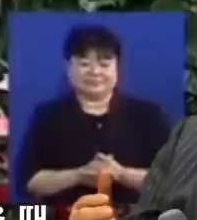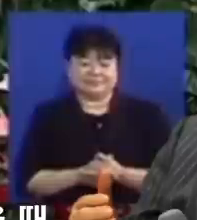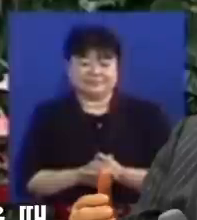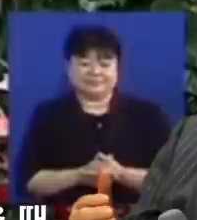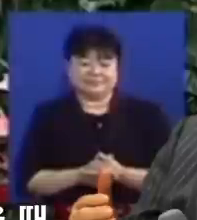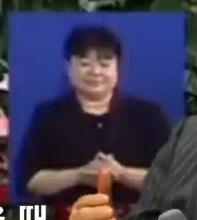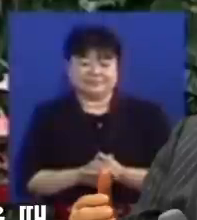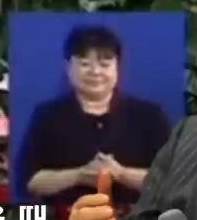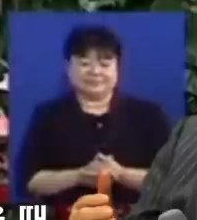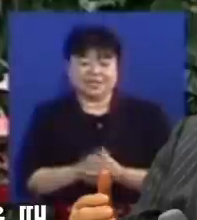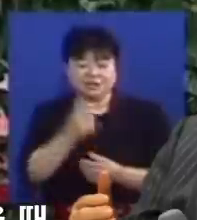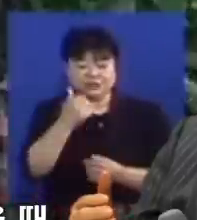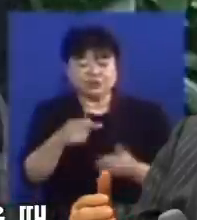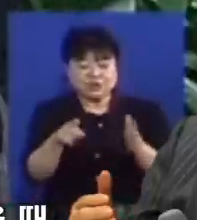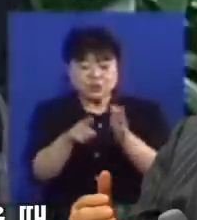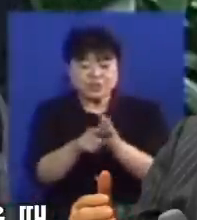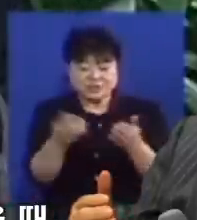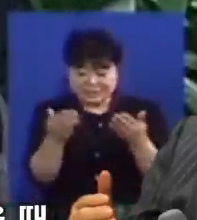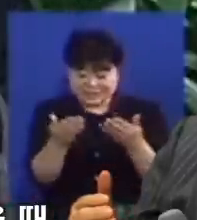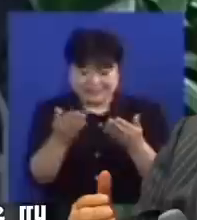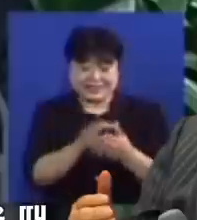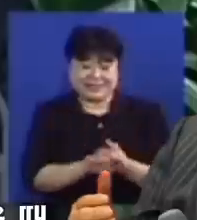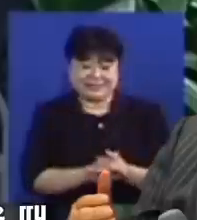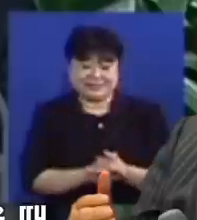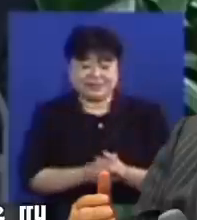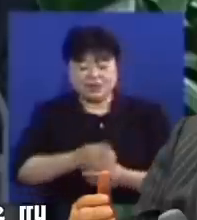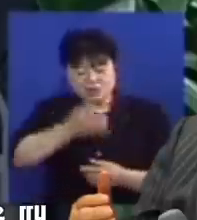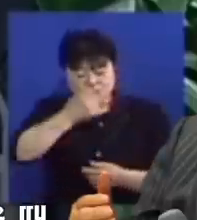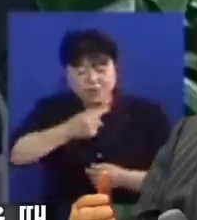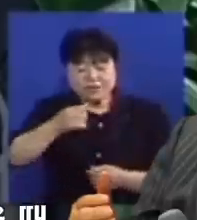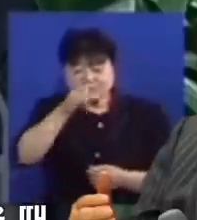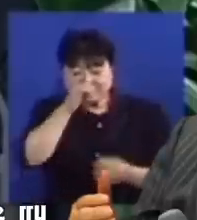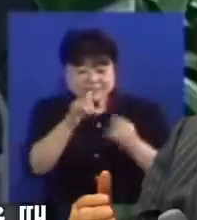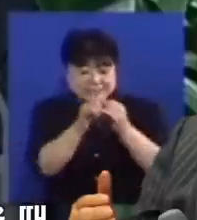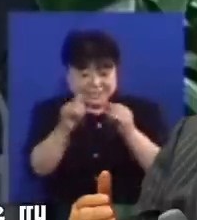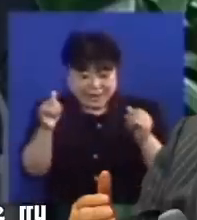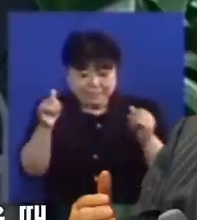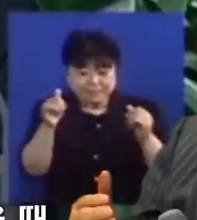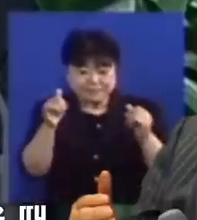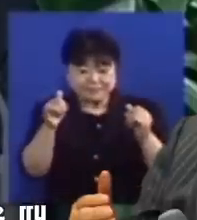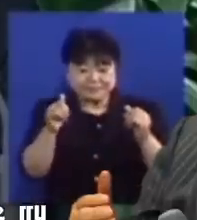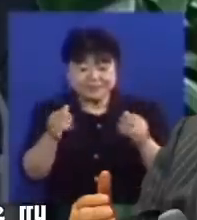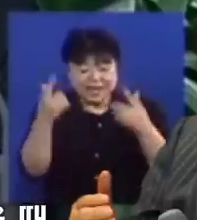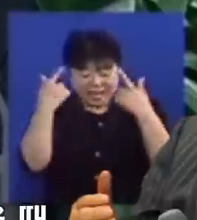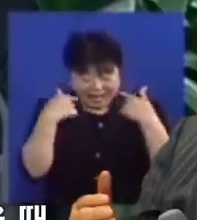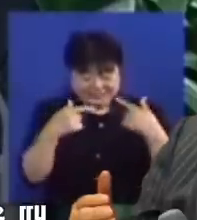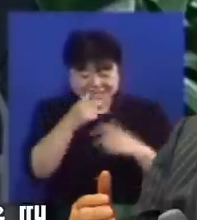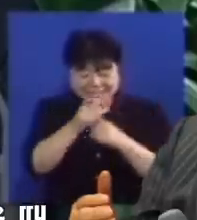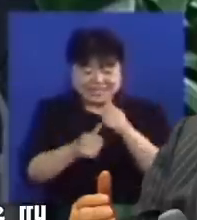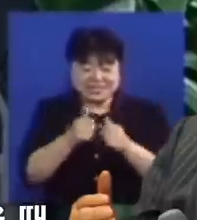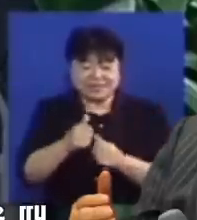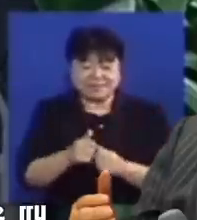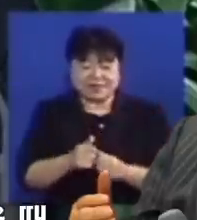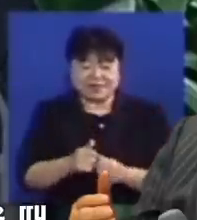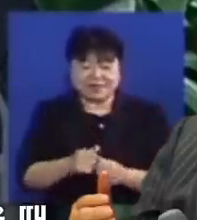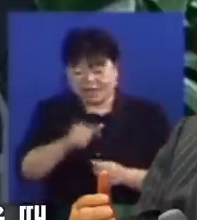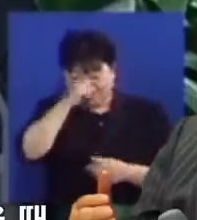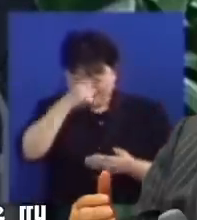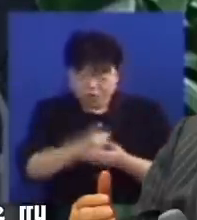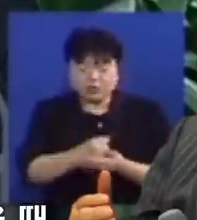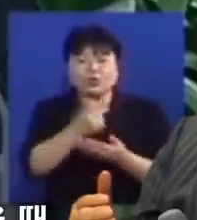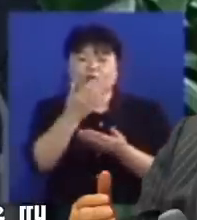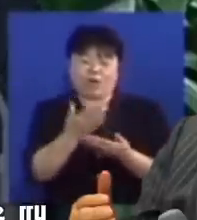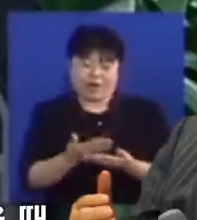그 주인을 위해서 일을 하는데 꿈을 가진 사람은 언제나 하나님의 형통함이 따르는